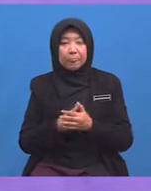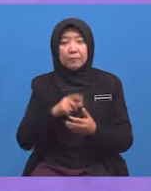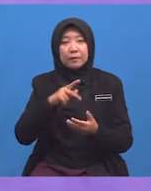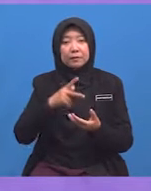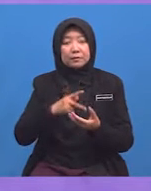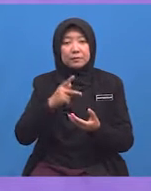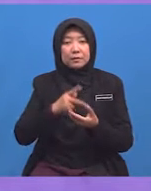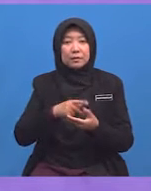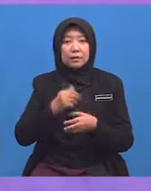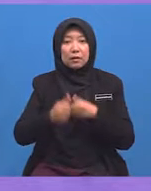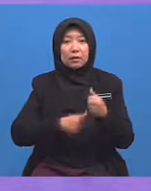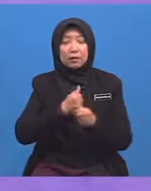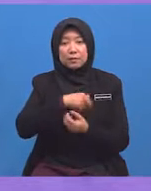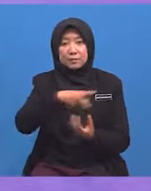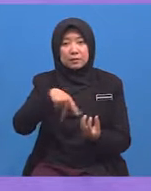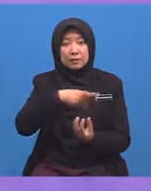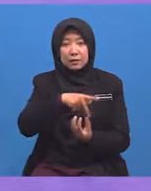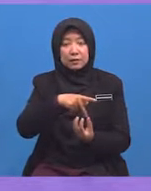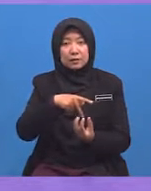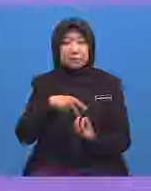alam sekitar.